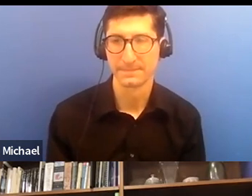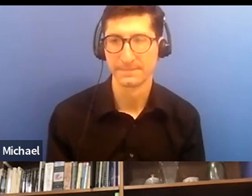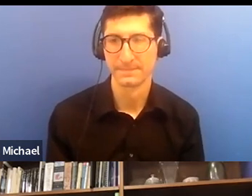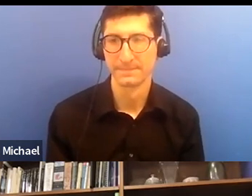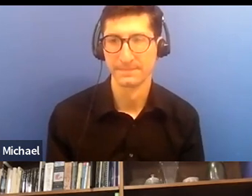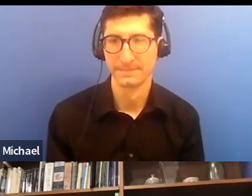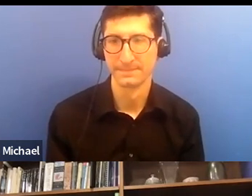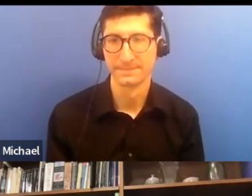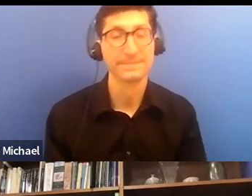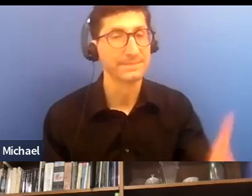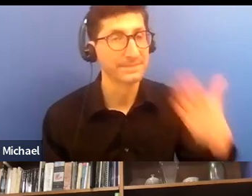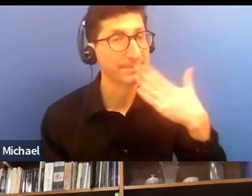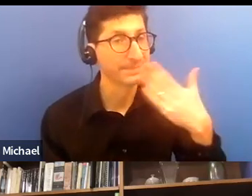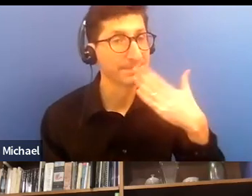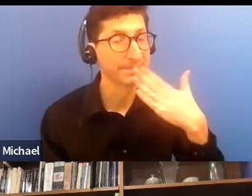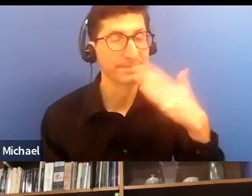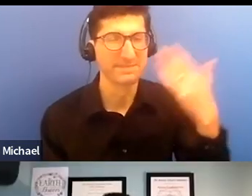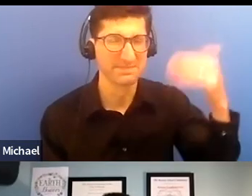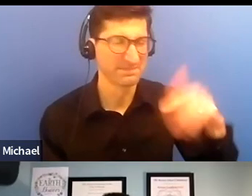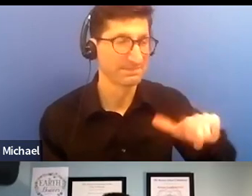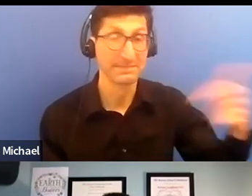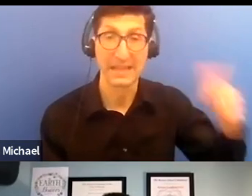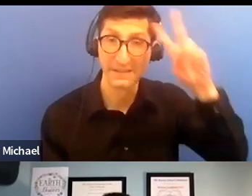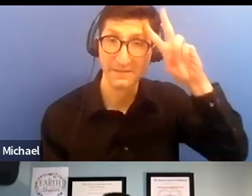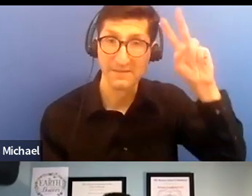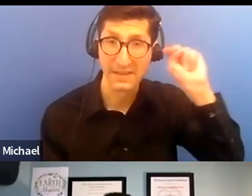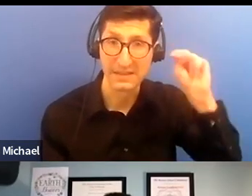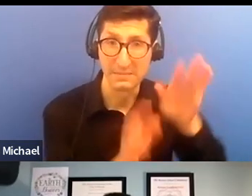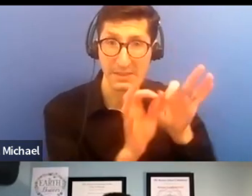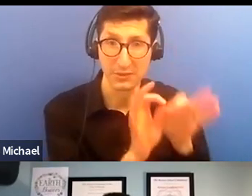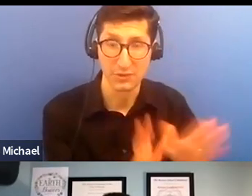you. Thank you very much. And our Vietnamese interpreter, please.